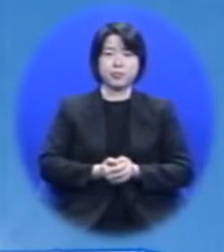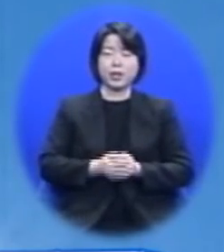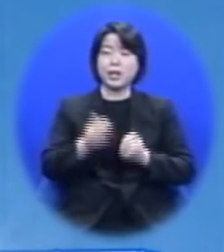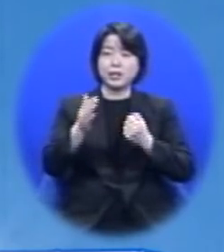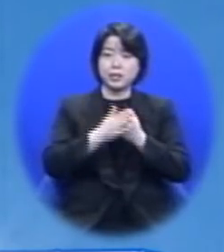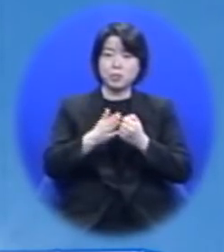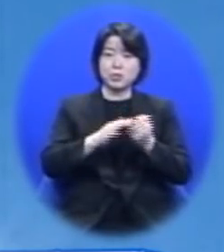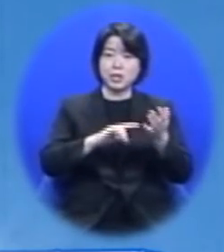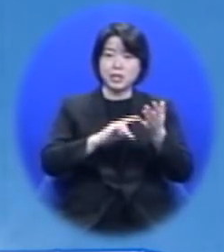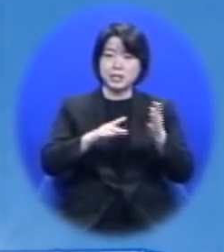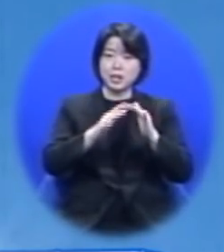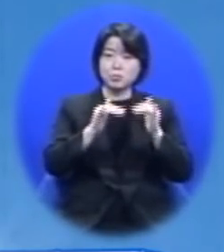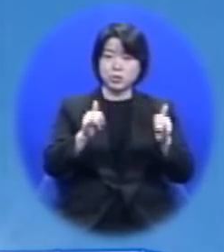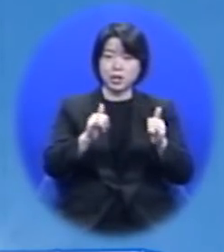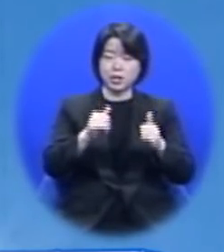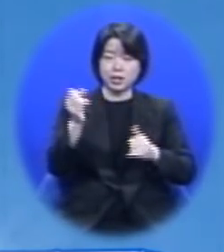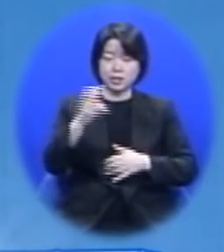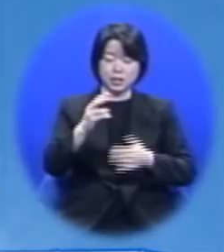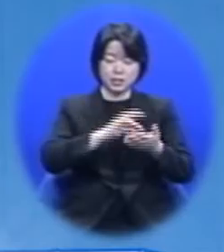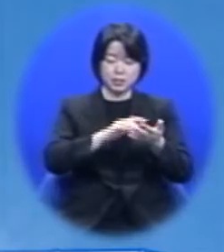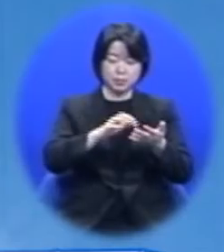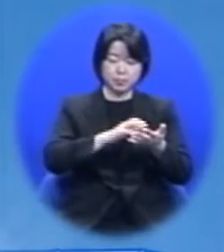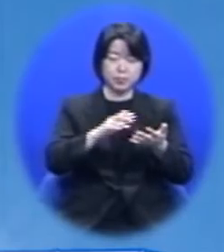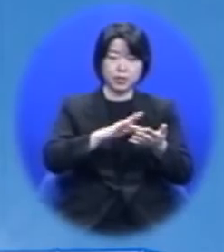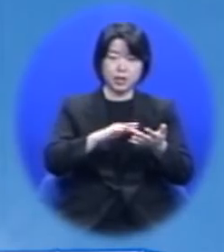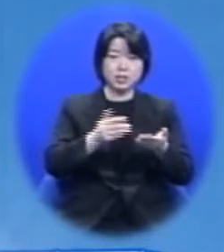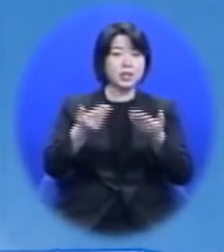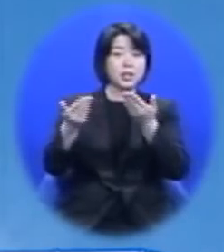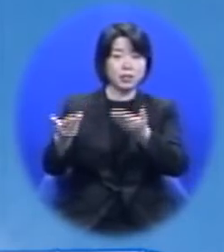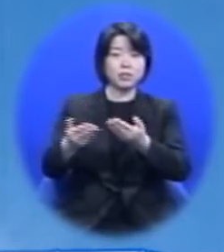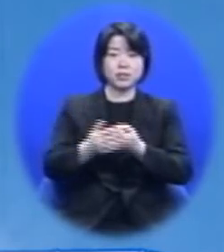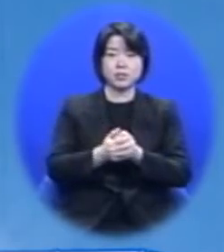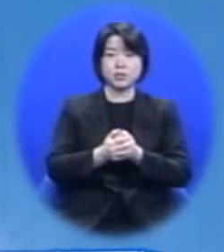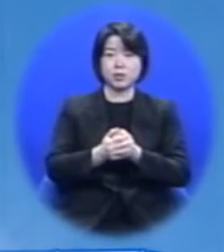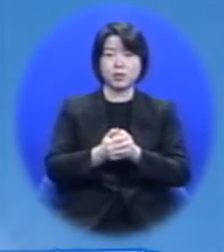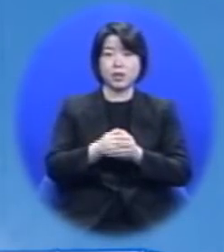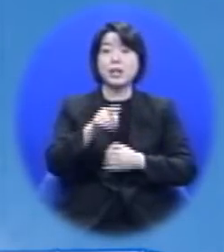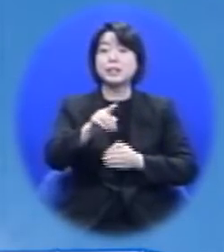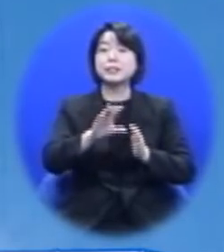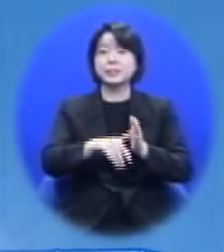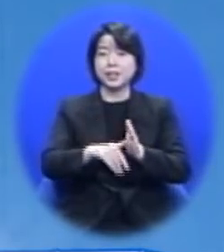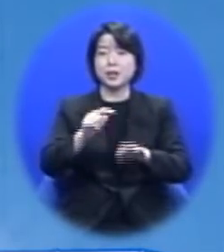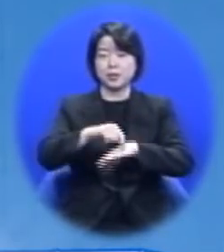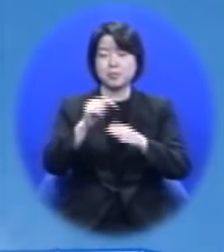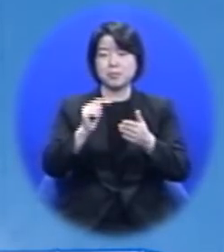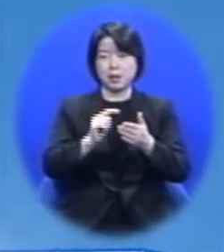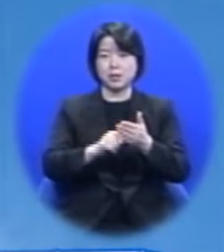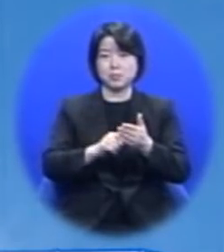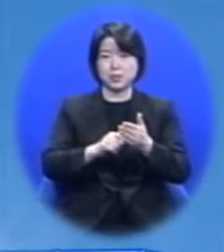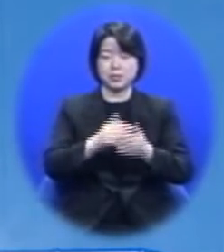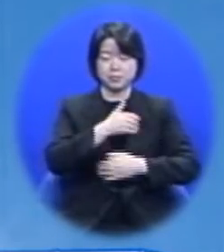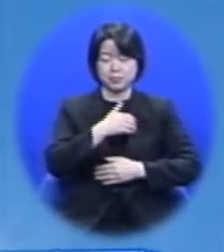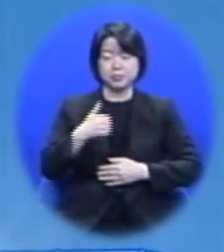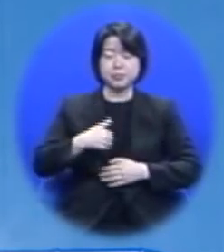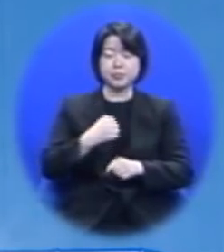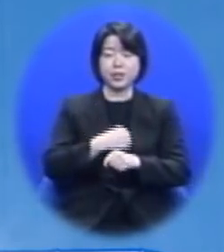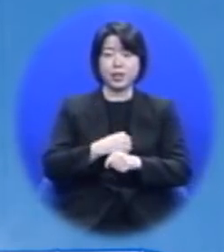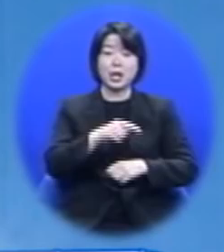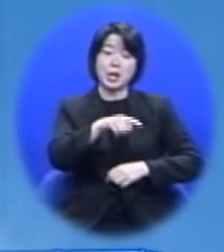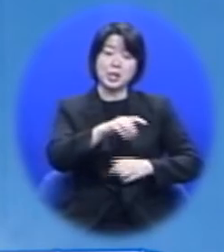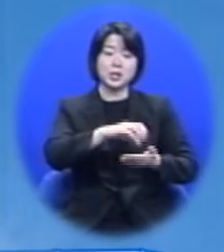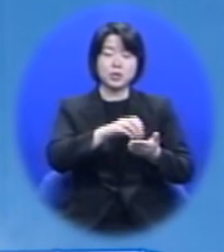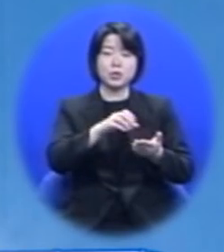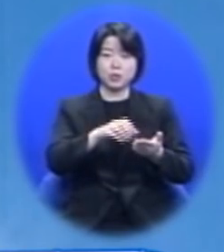그래서 다시 세무사가 계산을 또 해 줬어요. 그랬더니 마음이 흡족하시다고 그러면 그렇게 내가